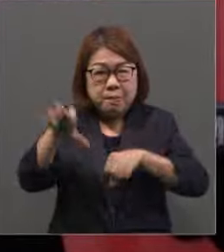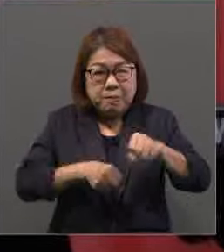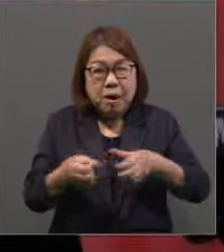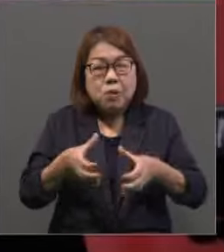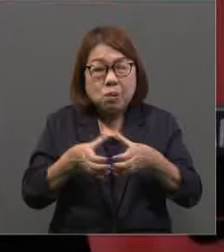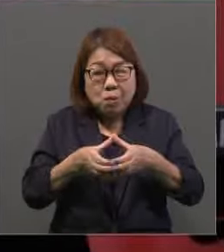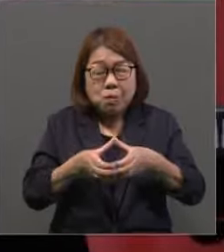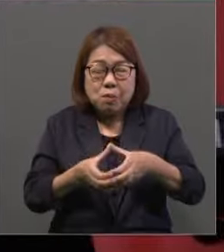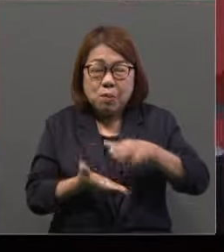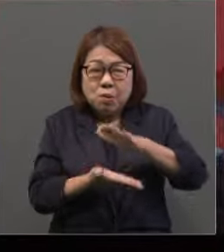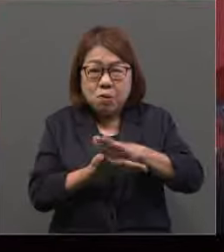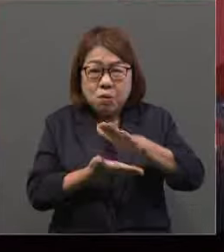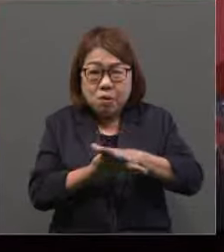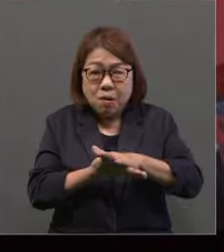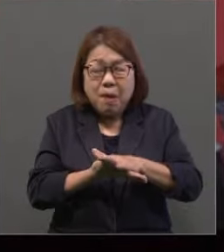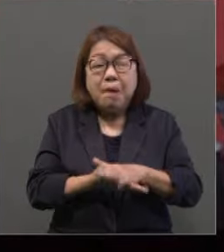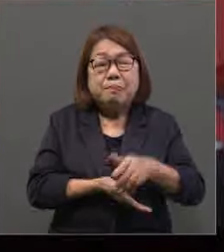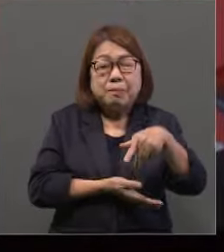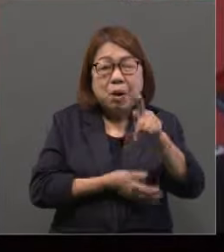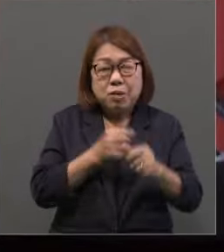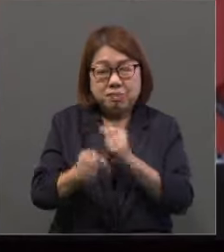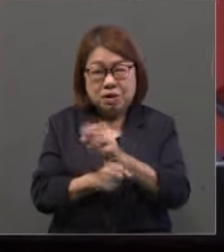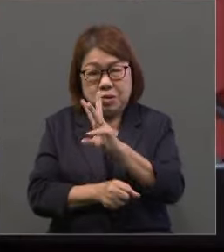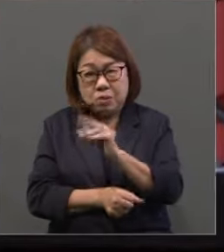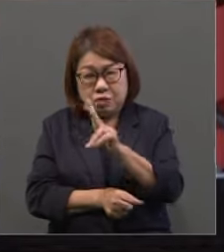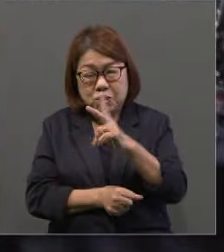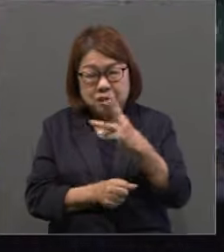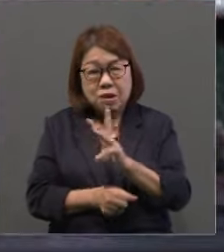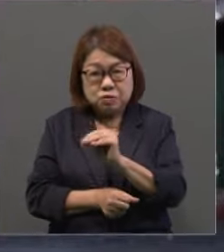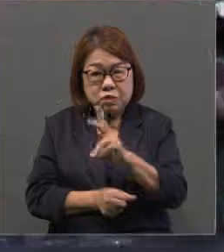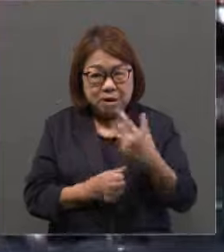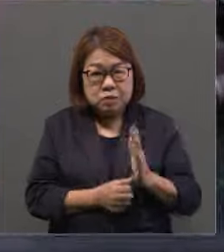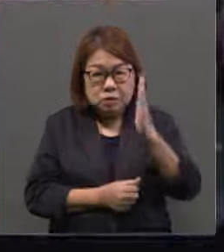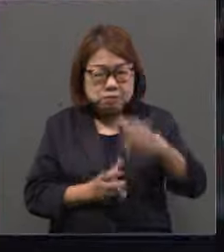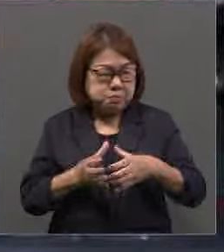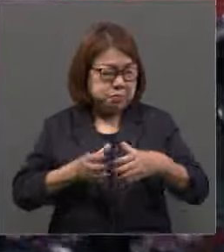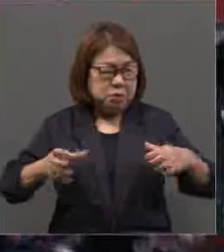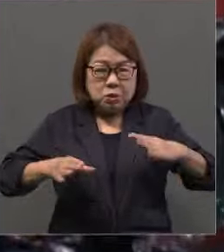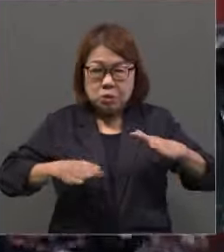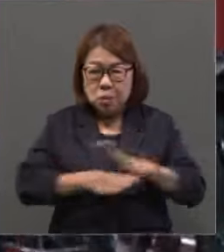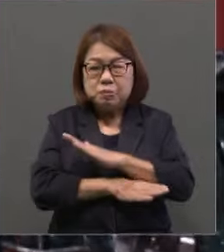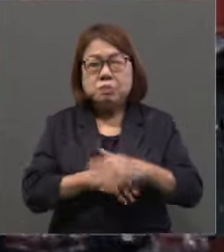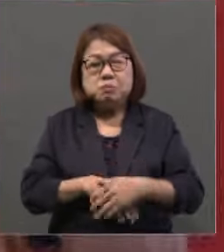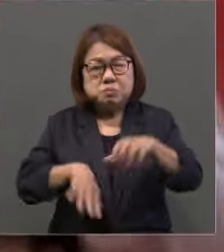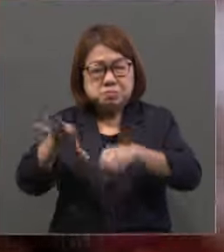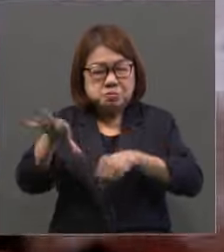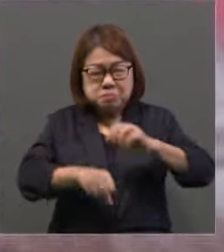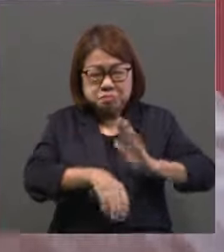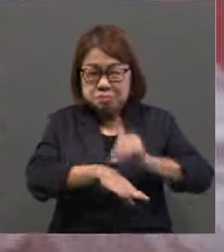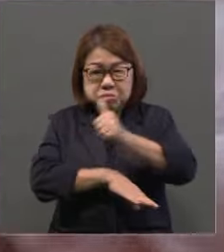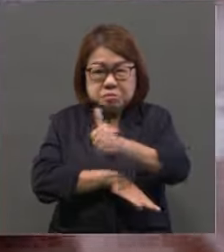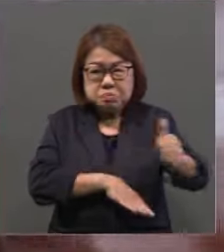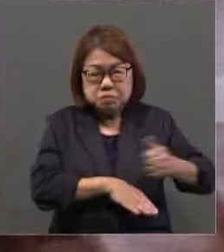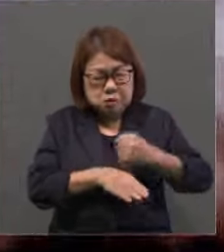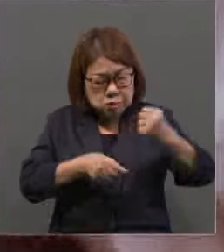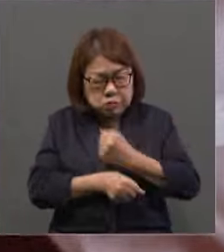ศึกษามาตั้งแต่ปี2562ก่อนจะพัฒนาเป็นวงดนตรีลูกทุ่งเต็มวงที่รวบรวมน้องๆมากความสามารถทางดนตรีมา